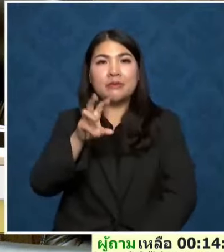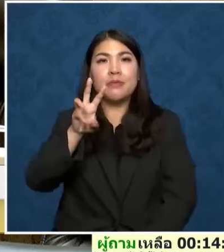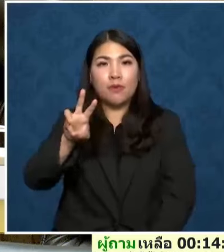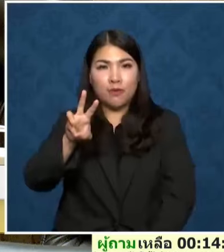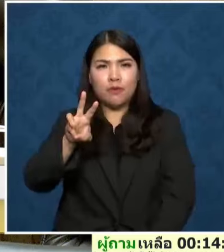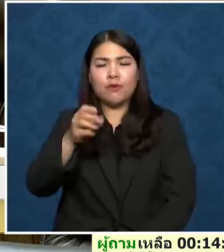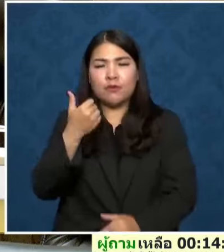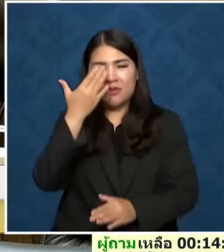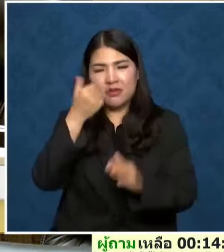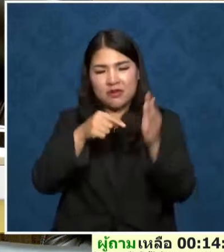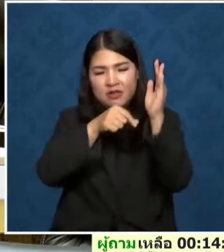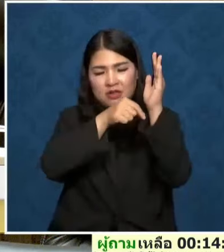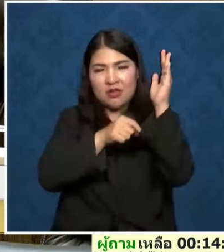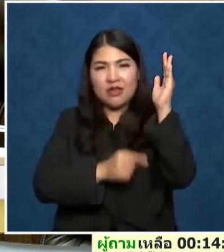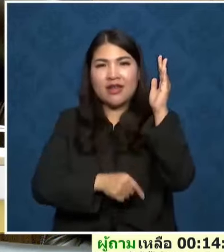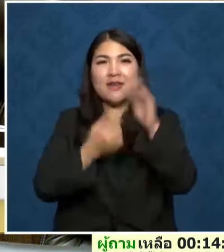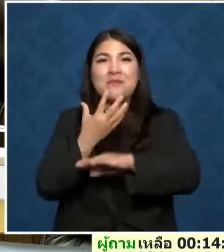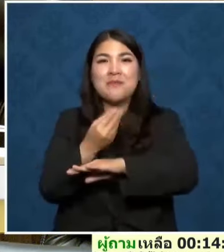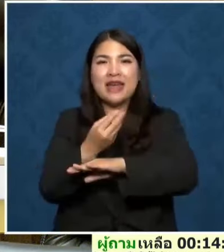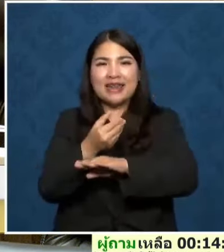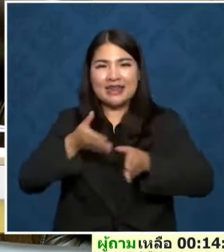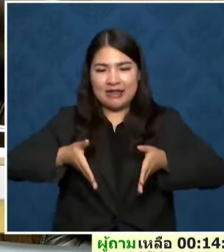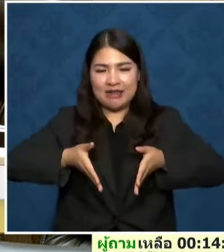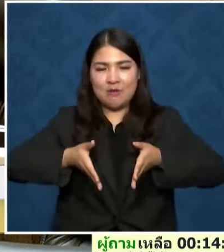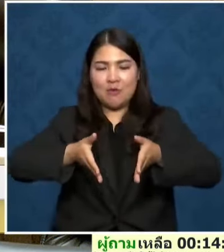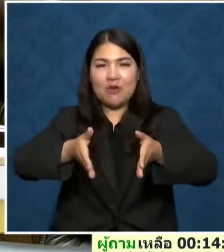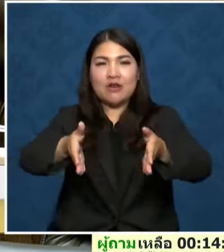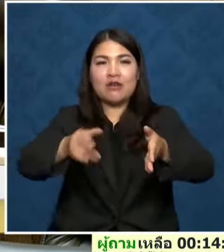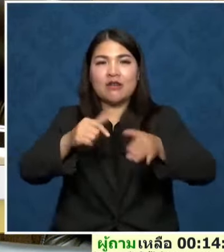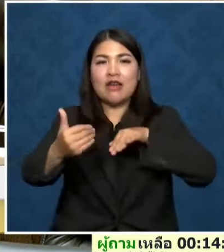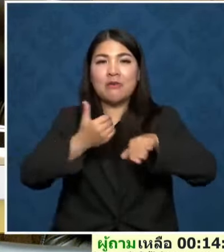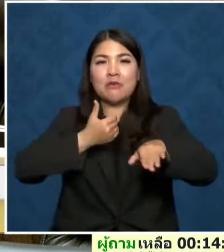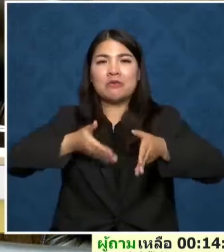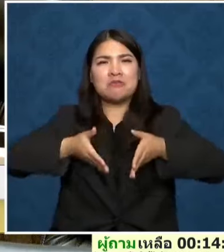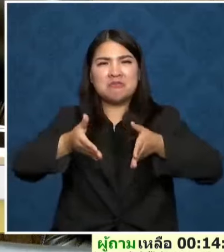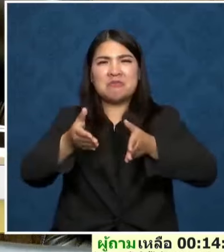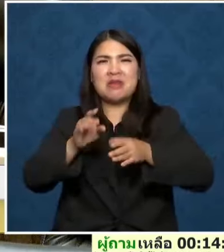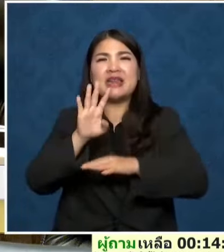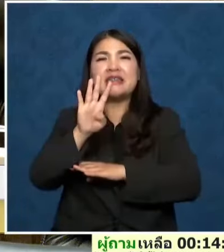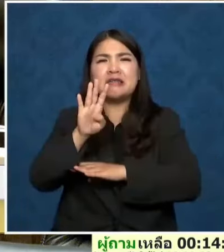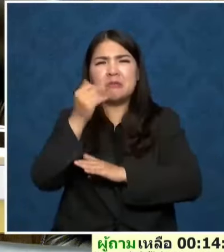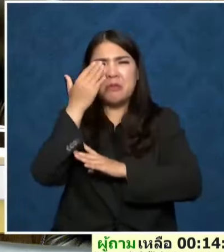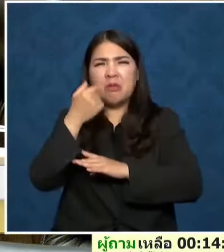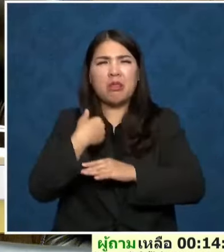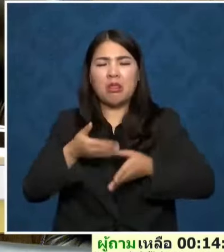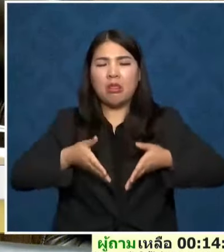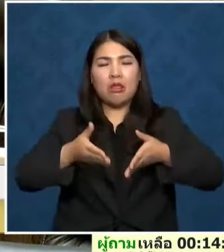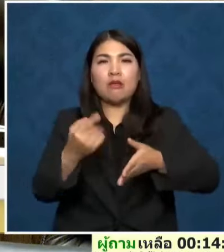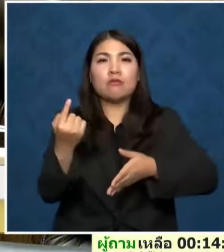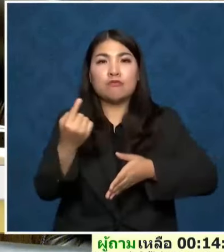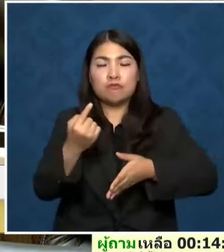ซึ่ใช้เส้นทางถนนเบสกระเสมทางหลงมายเลข 4เพียงเส้นทางเดียวในการสันจรรนำเนินการ